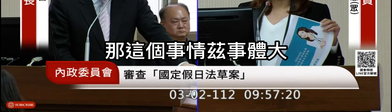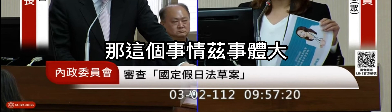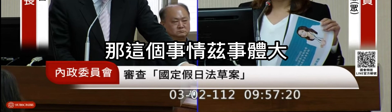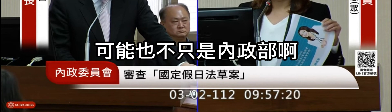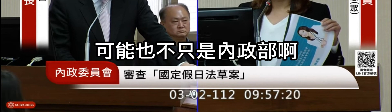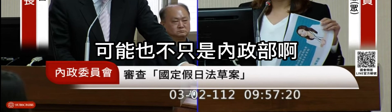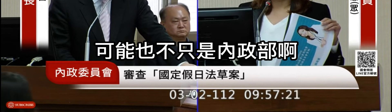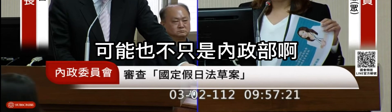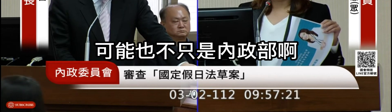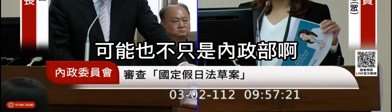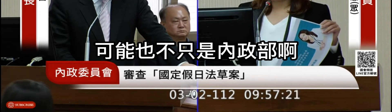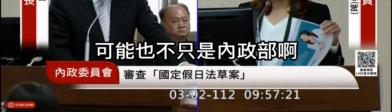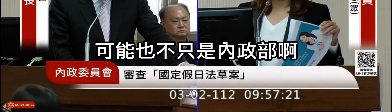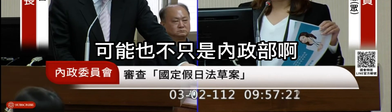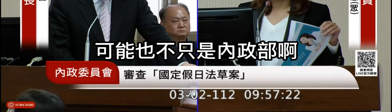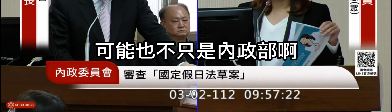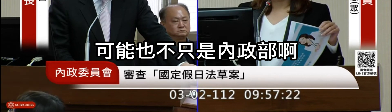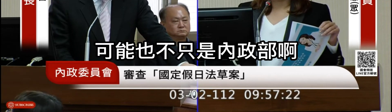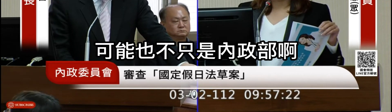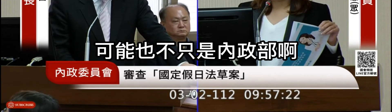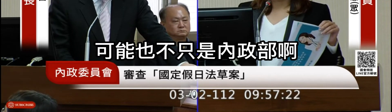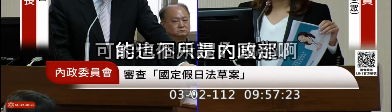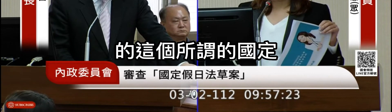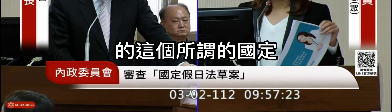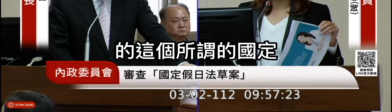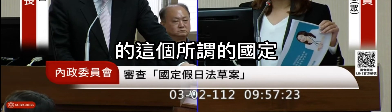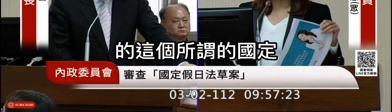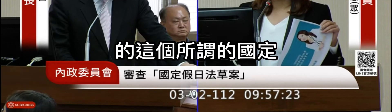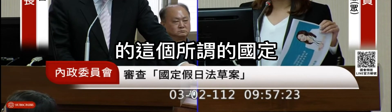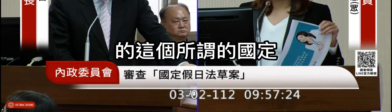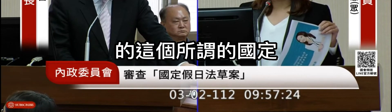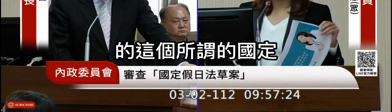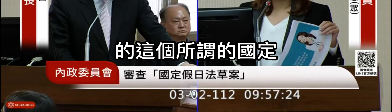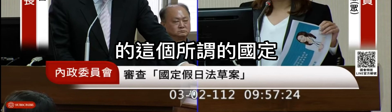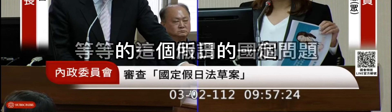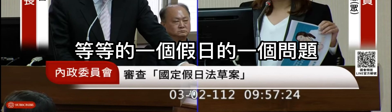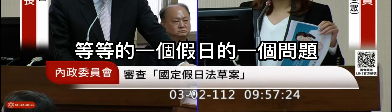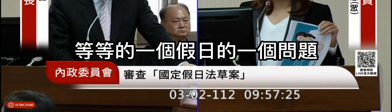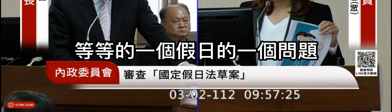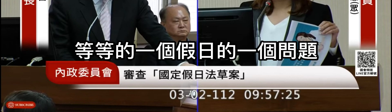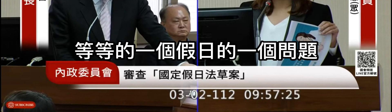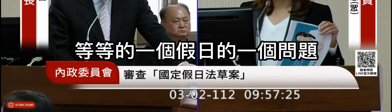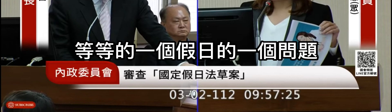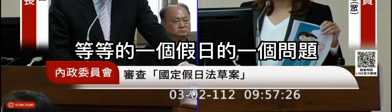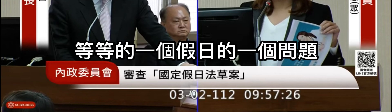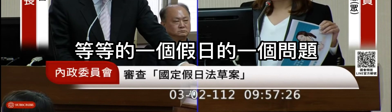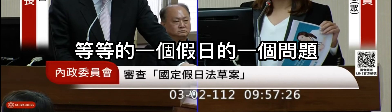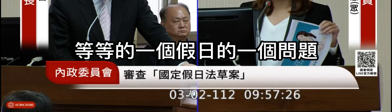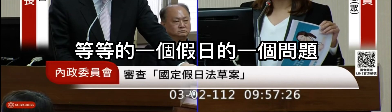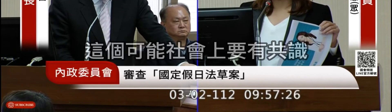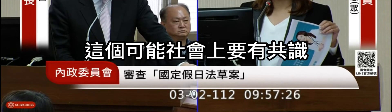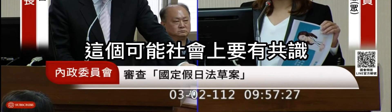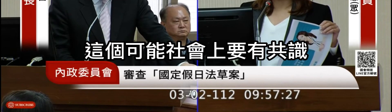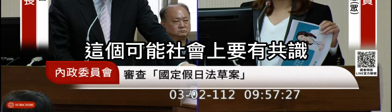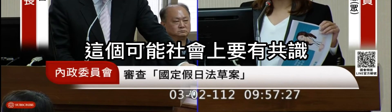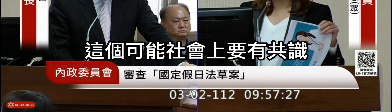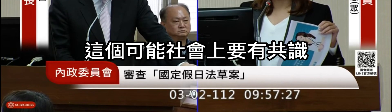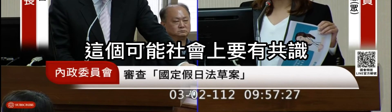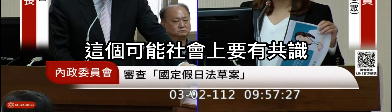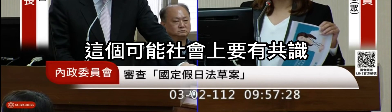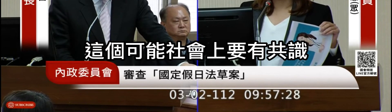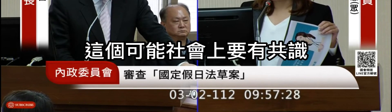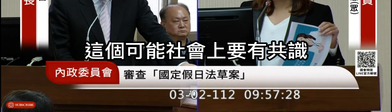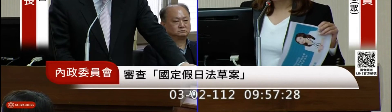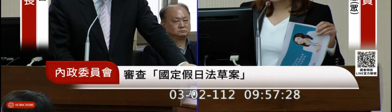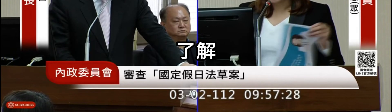体大，可能也不只是内政部的这个所谓的国定等等的一个假日的一个问题，这个可能社会上